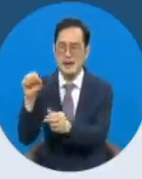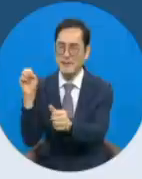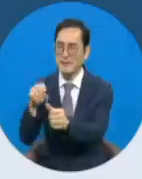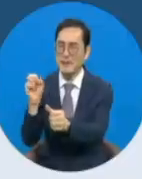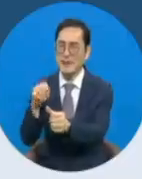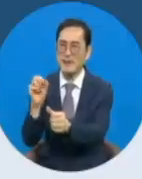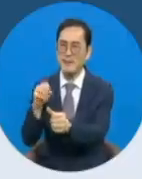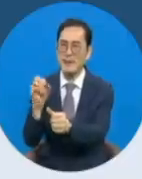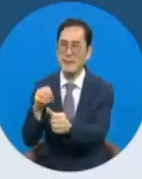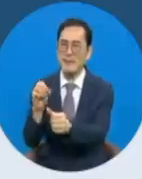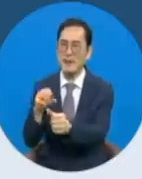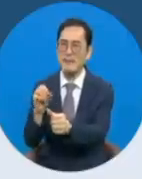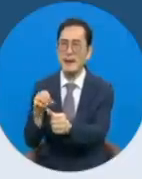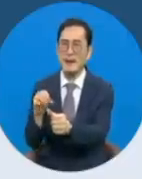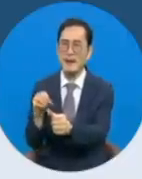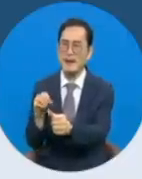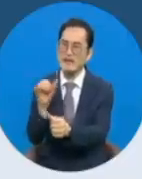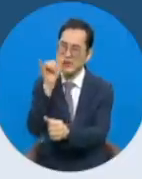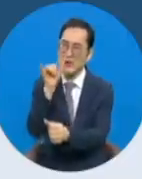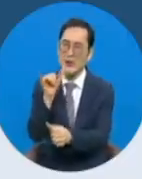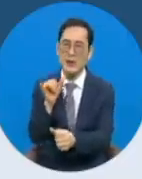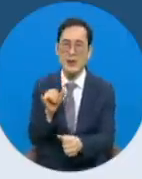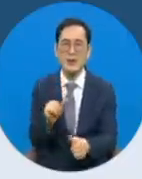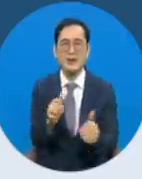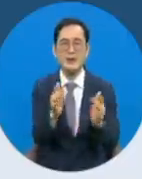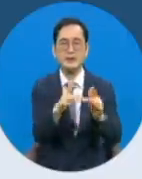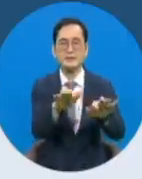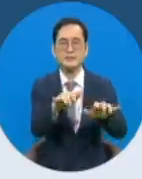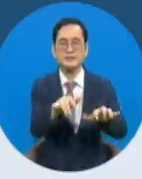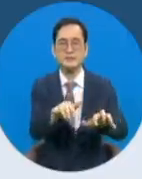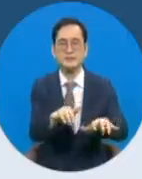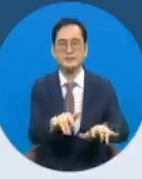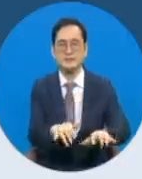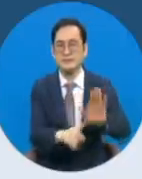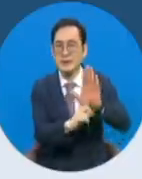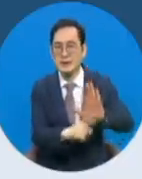담은 칼럼 글을 이래경 전